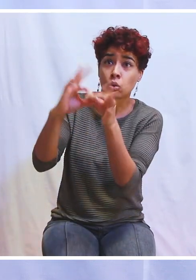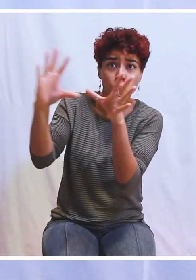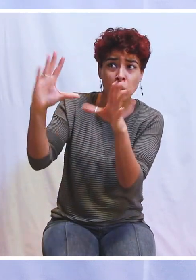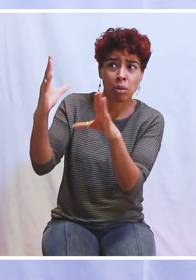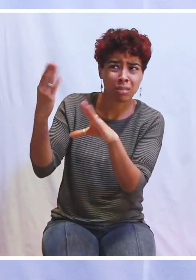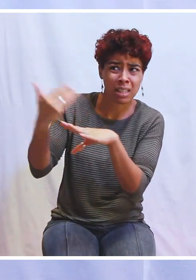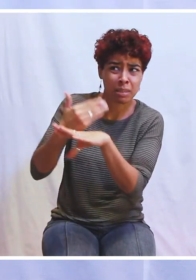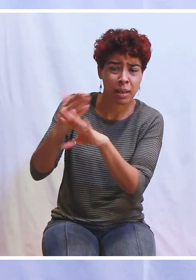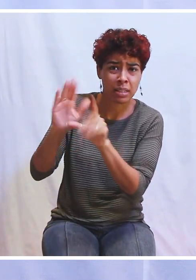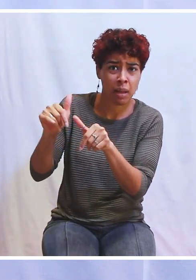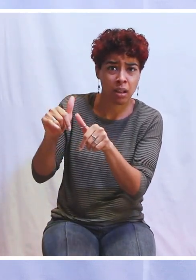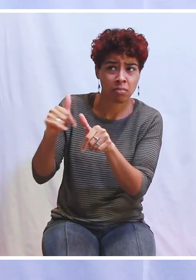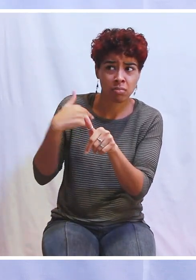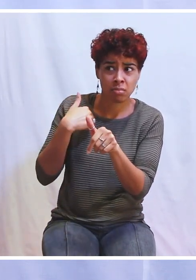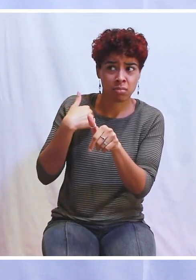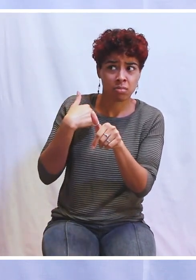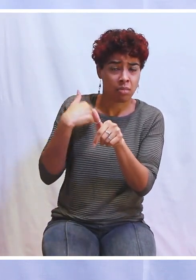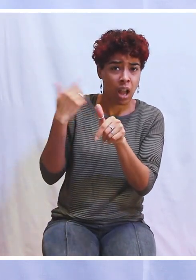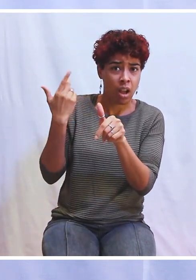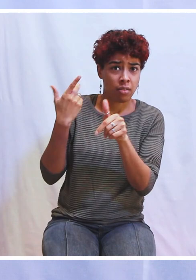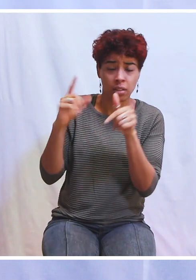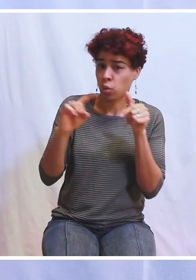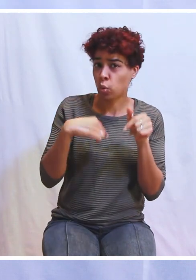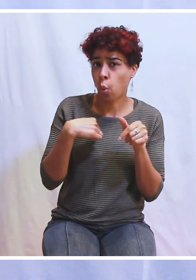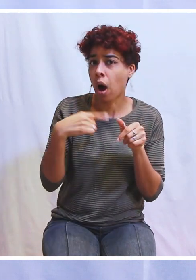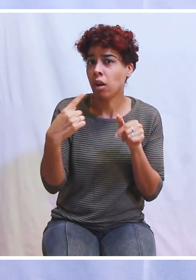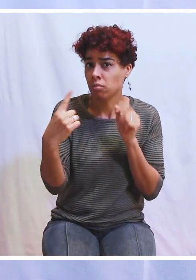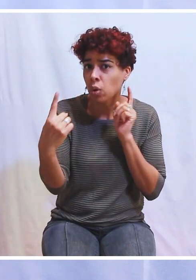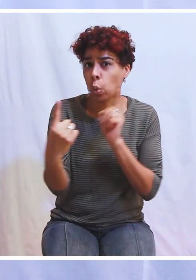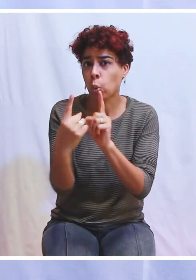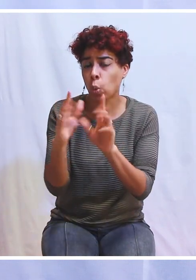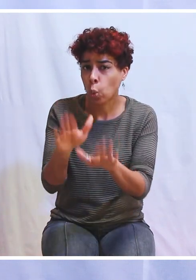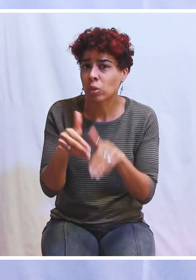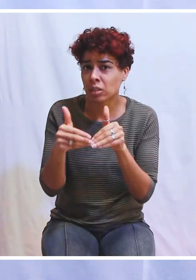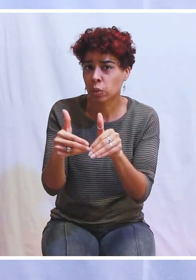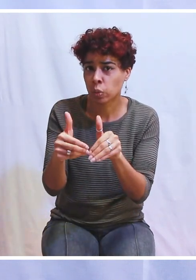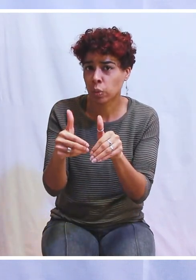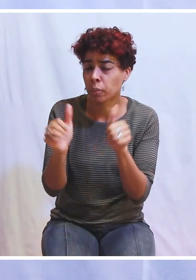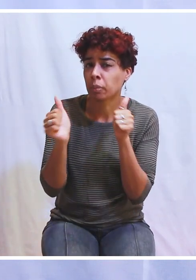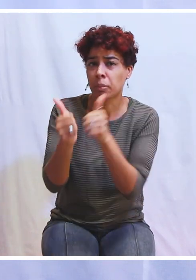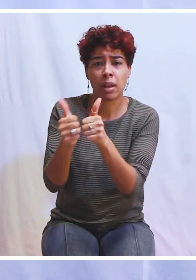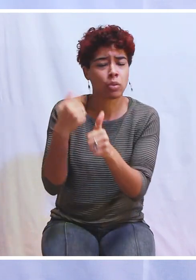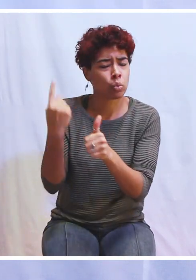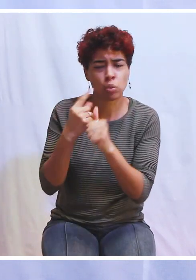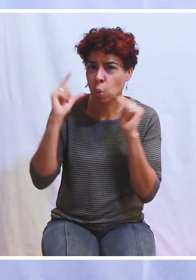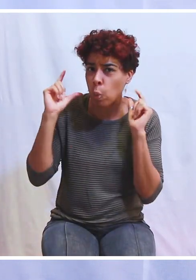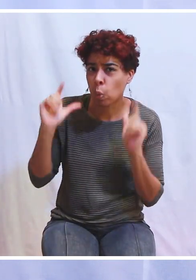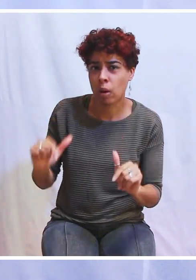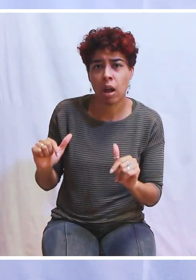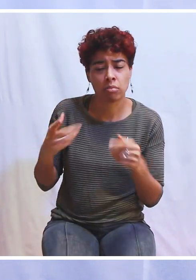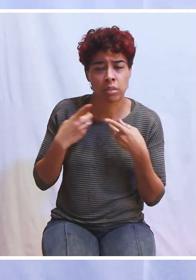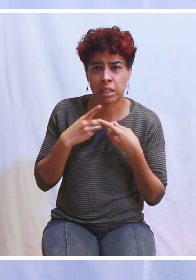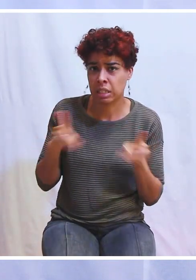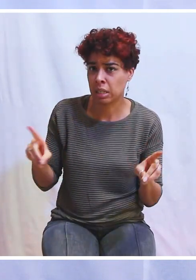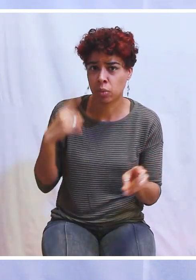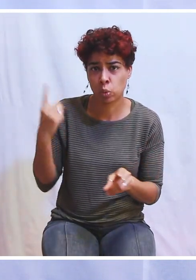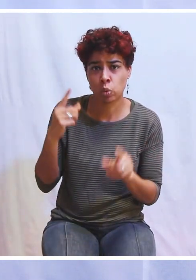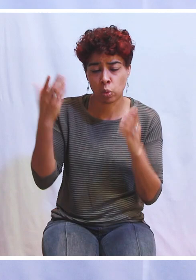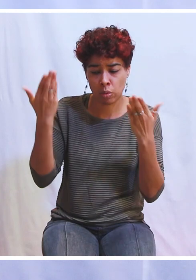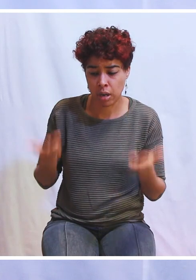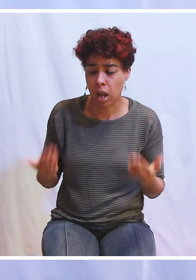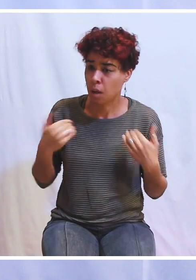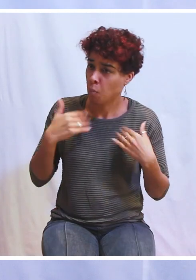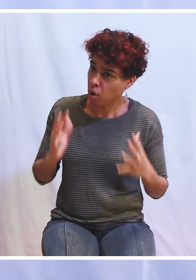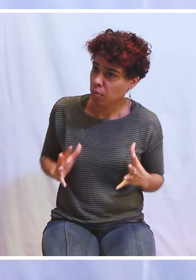dos. Non. Si la personne te tourne le dos, c'est son problème. Mais toi, ne tourne pas le dos à la personne. Sois toujours quelqu'un qui est disponible pour lui. Et dire,